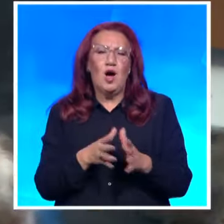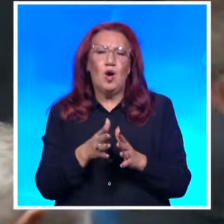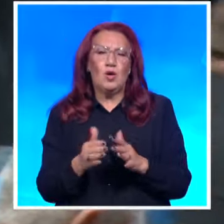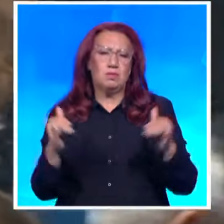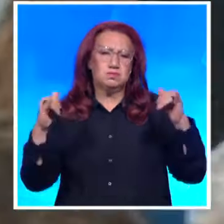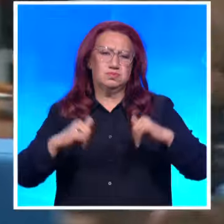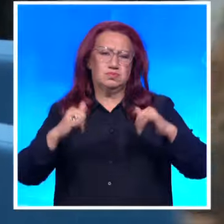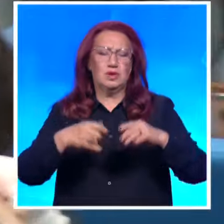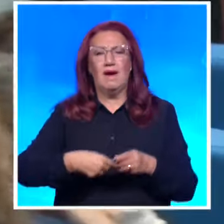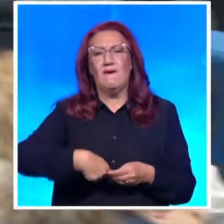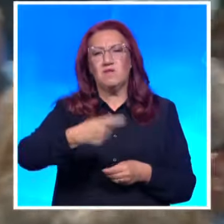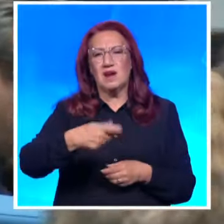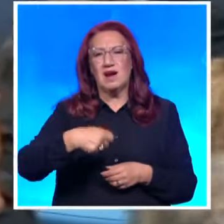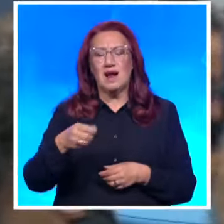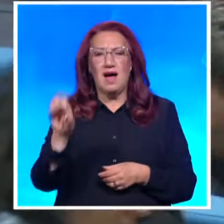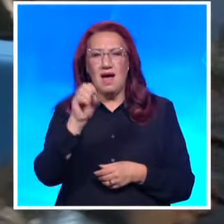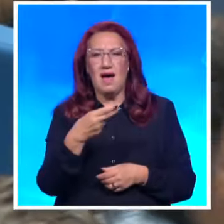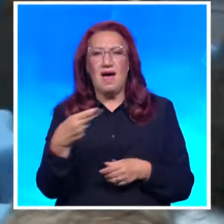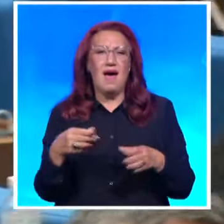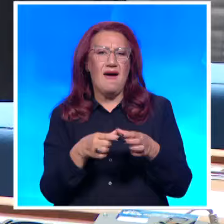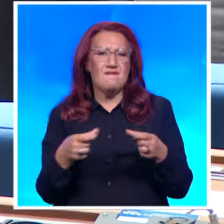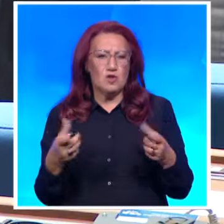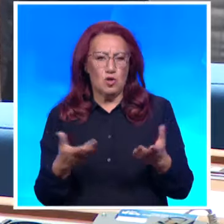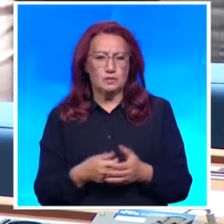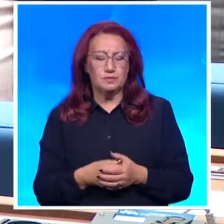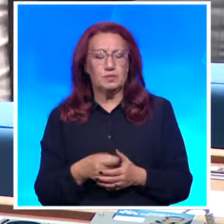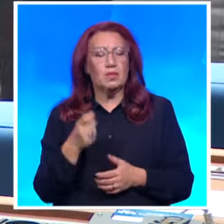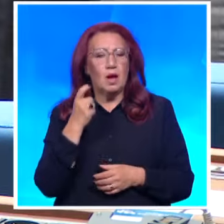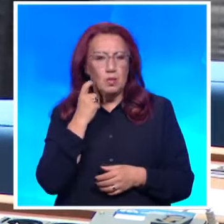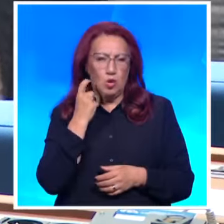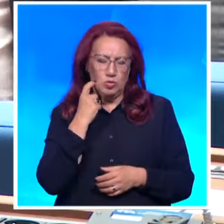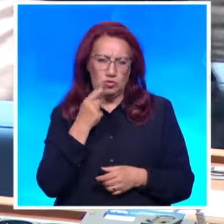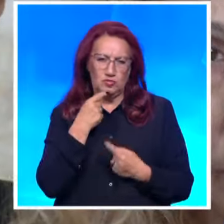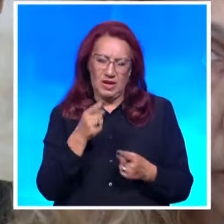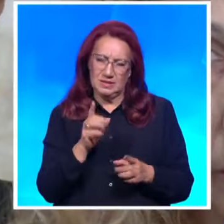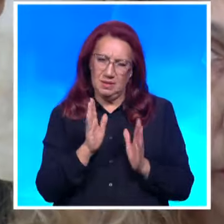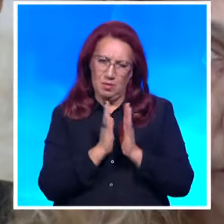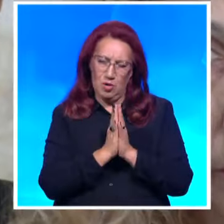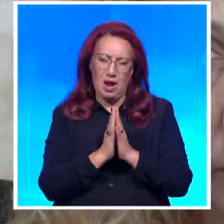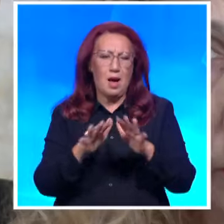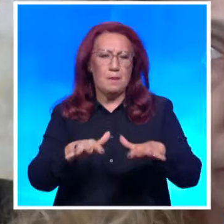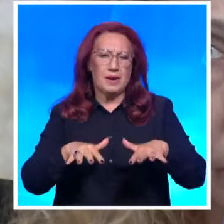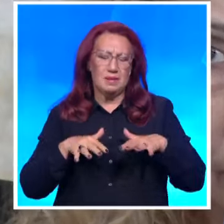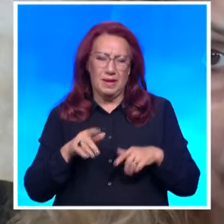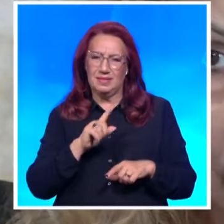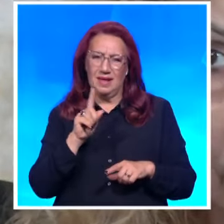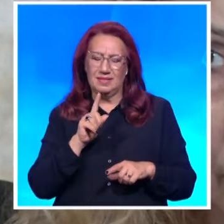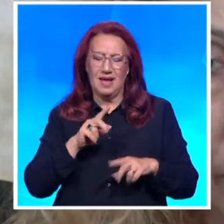на ГЕРБ Бойко Борисов предупреди, че парламентът не трябва да се превръща в разследващ орган. Винаги съм бил